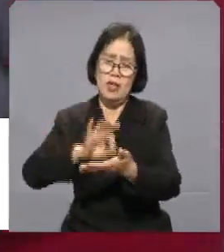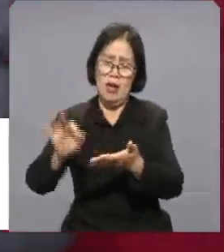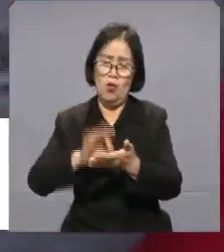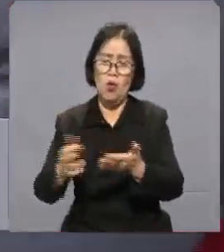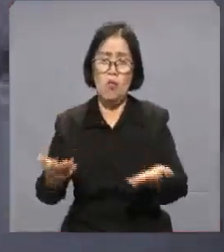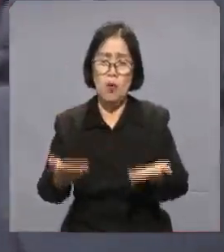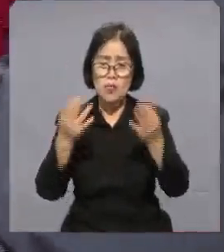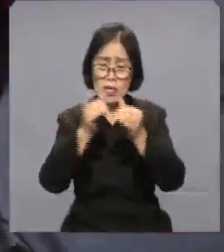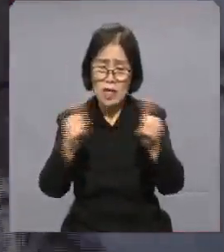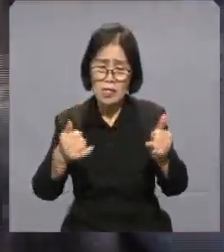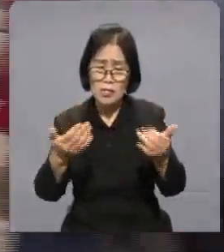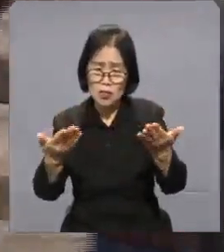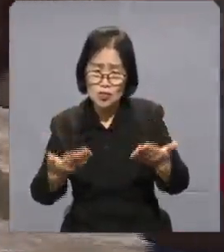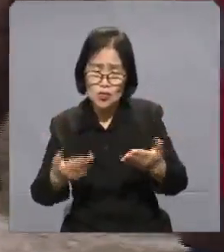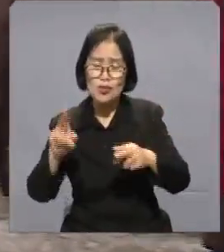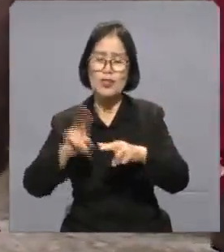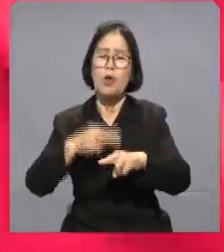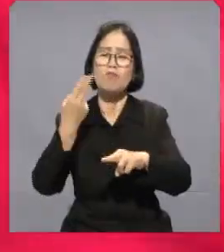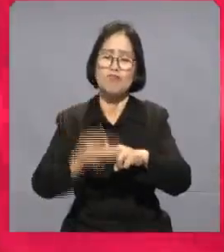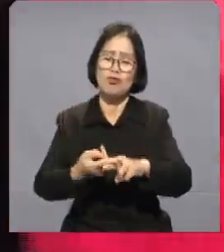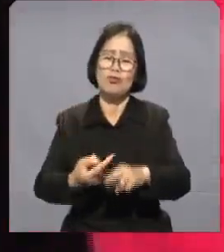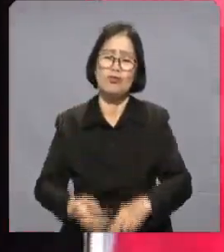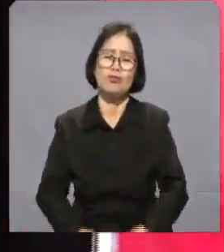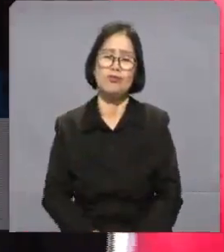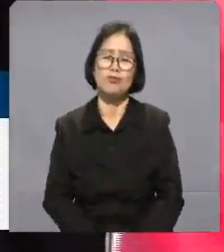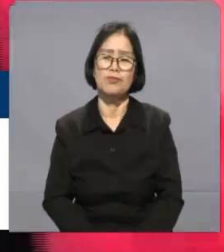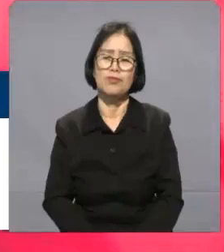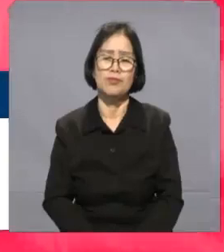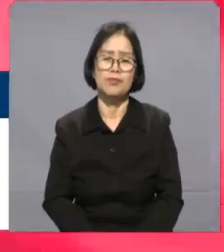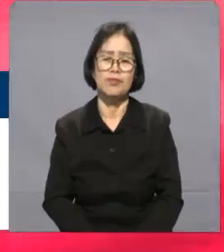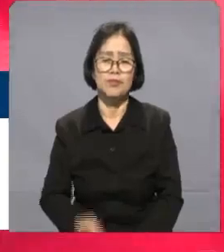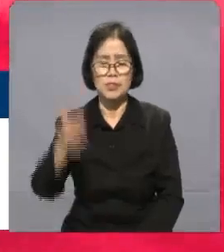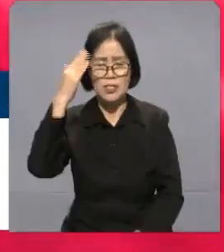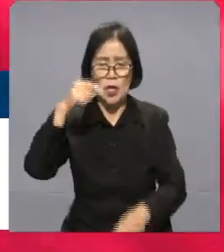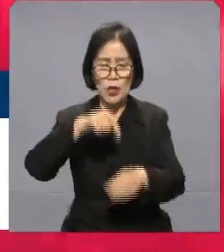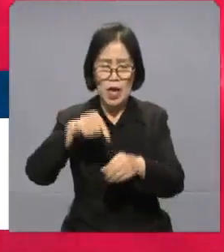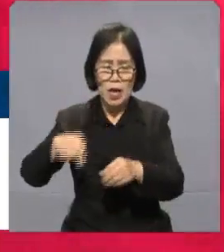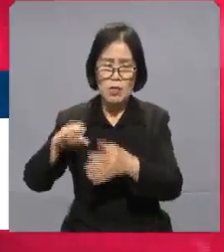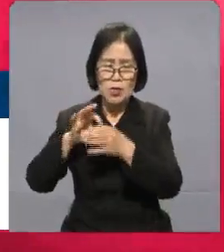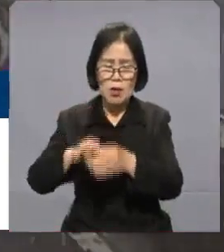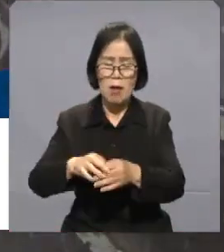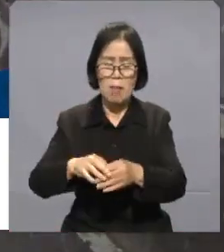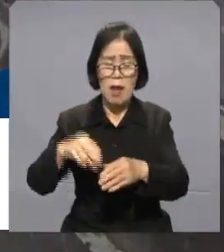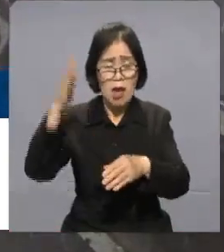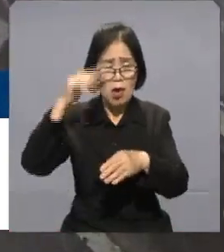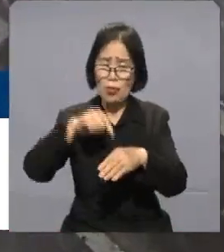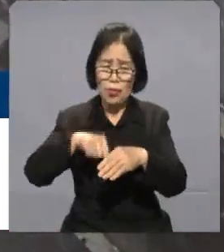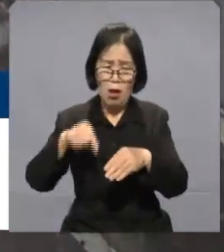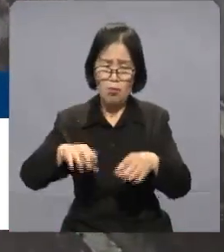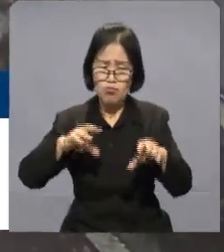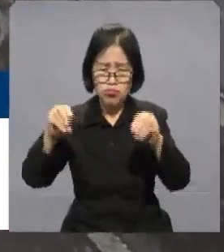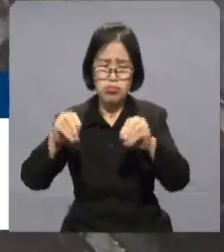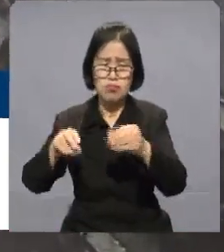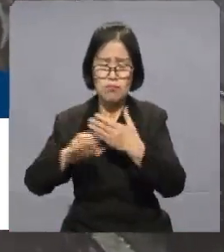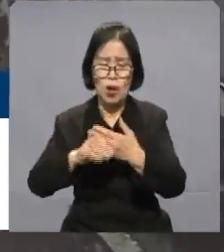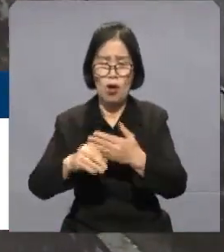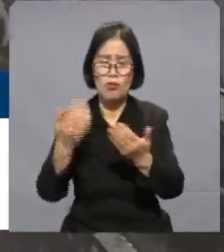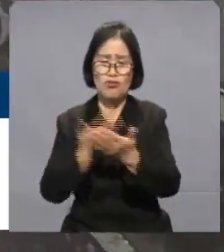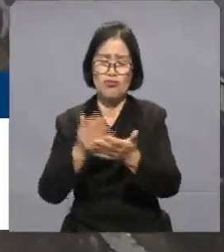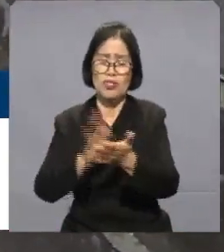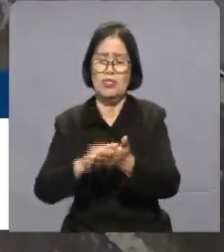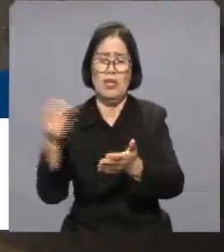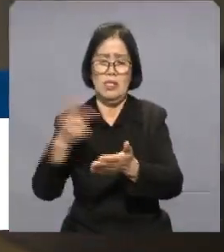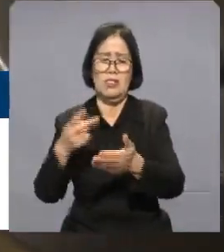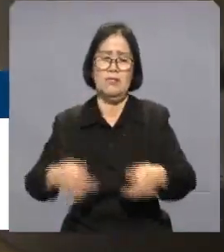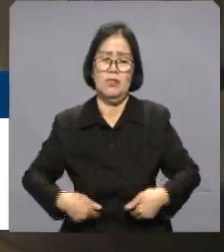봉사자들이 날라준 건 선물 그 이상입니다. 연탄을 계속 뗐는데 만일에 이제 연탄을 못 떼게 된다면은 수리를 다시 해야